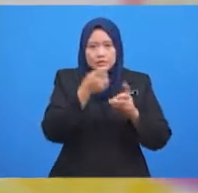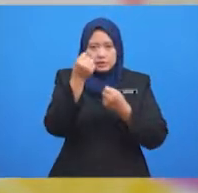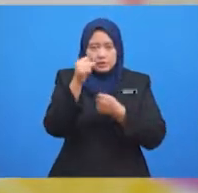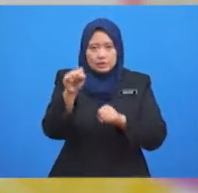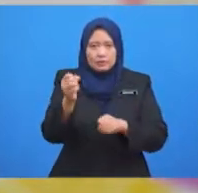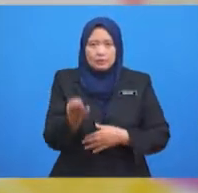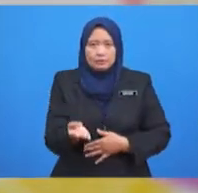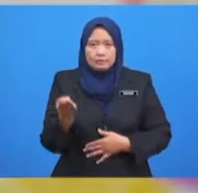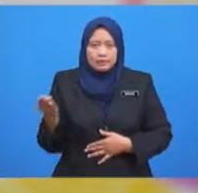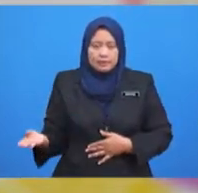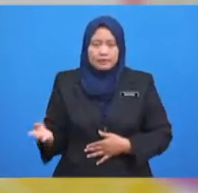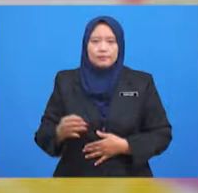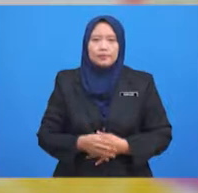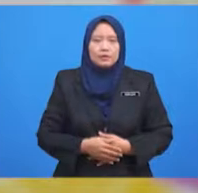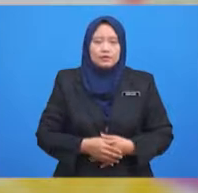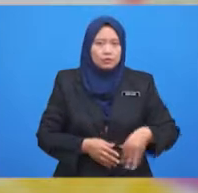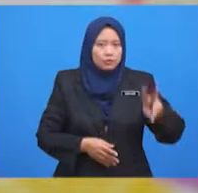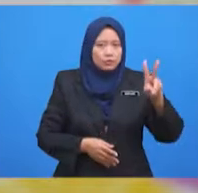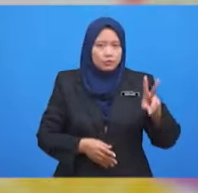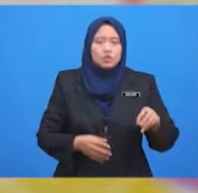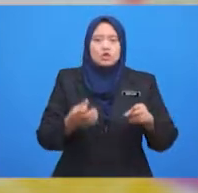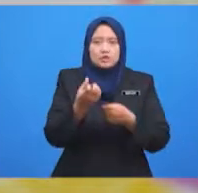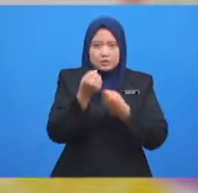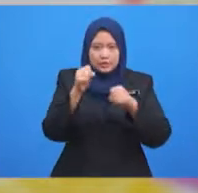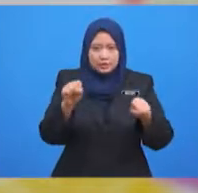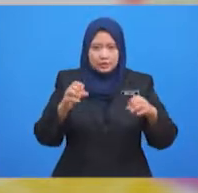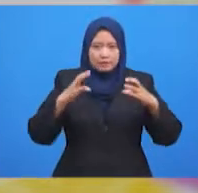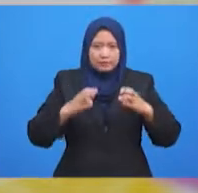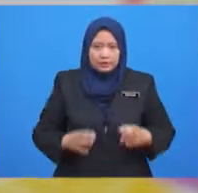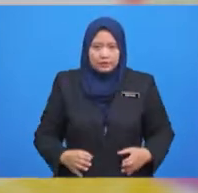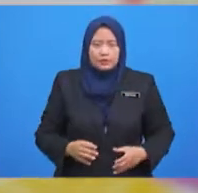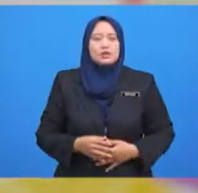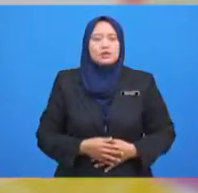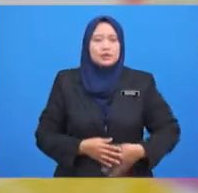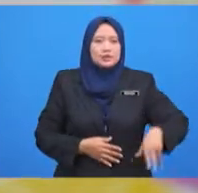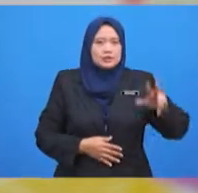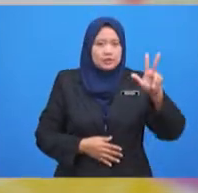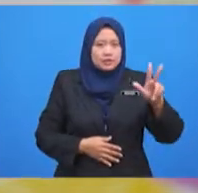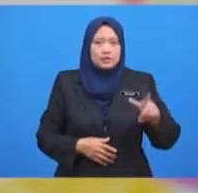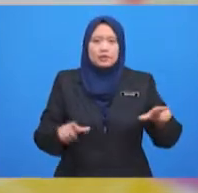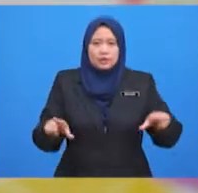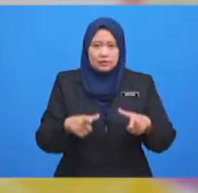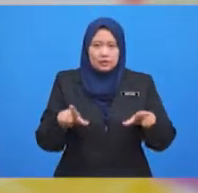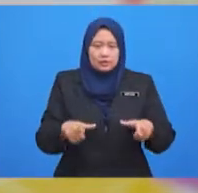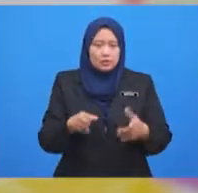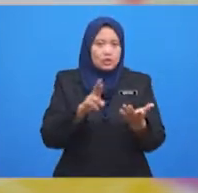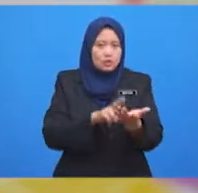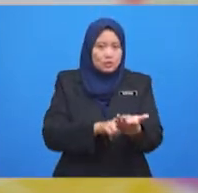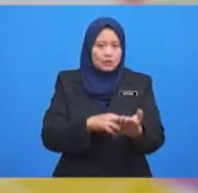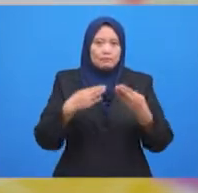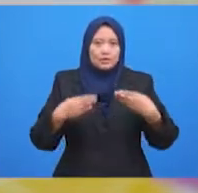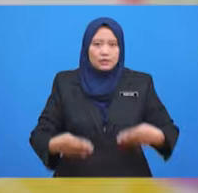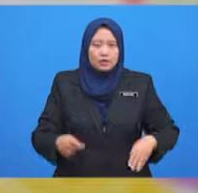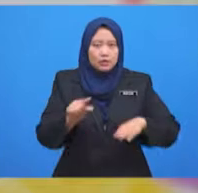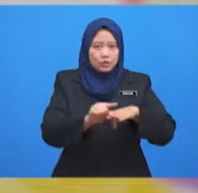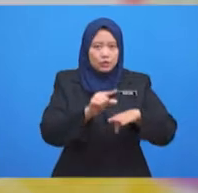2. Sediakan pelanggan. 3. Melakukan rawatan badan menggunakan mesin.